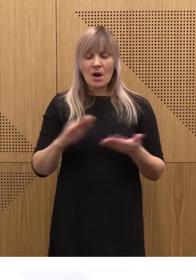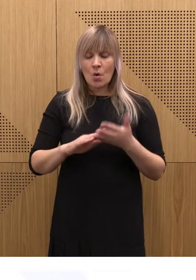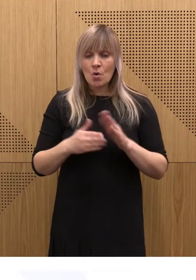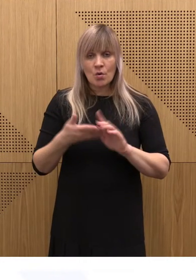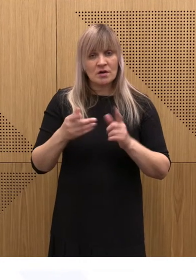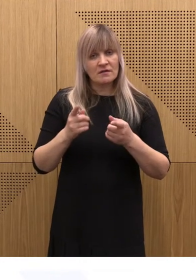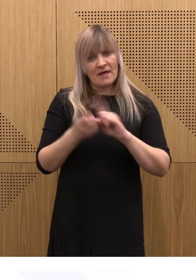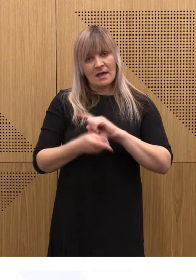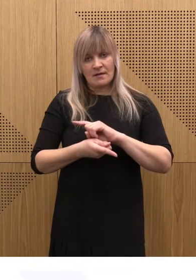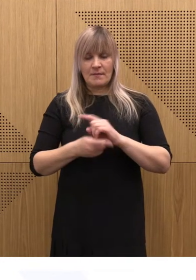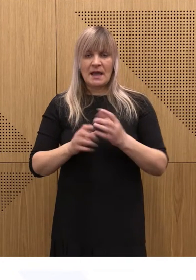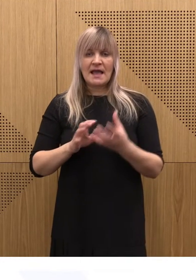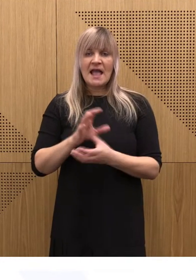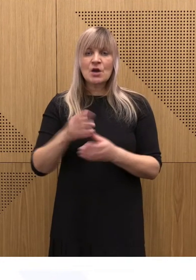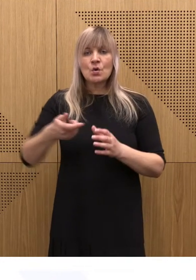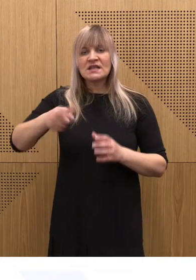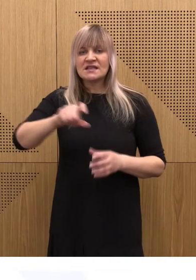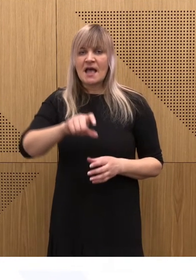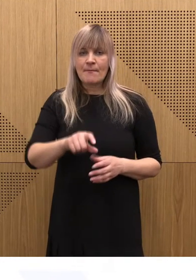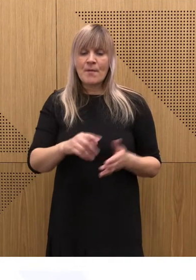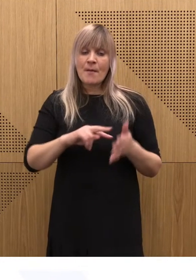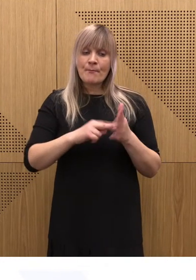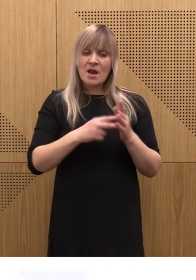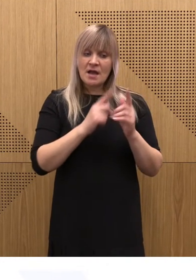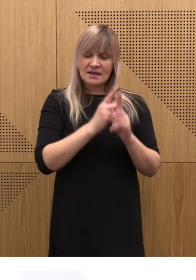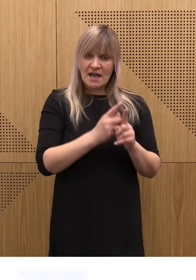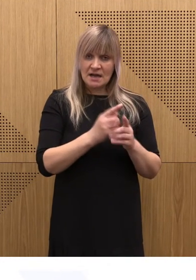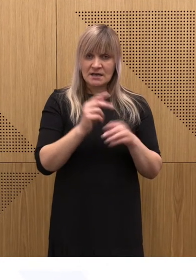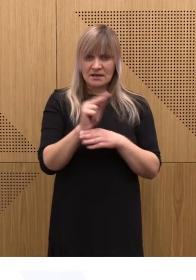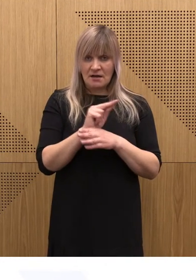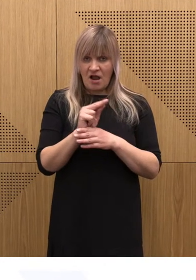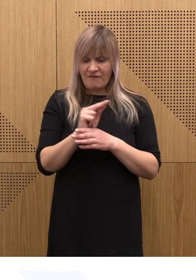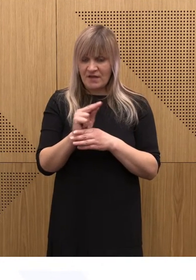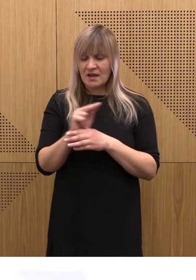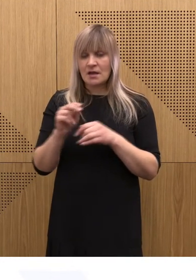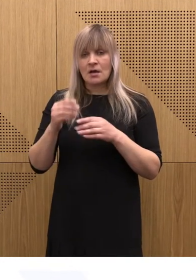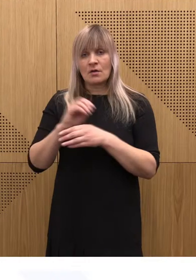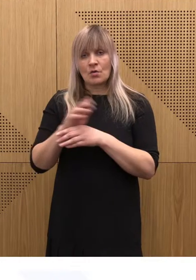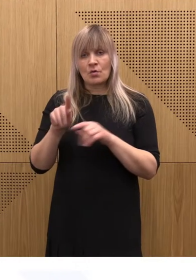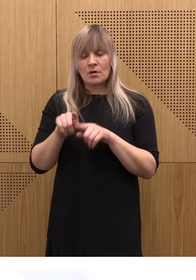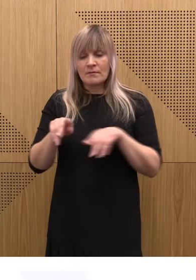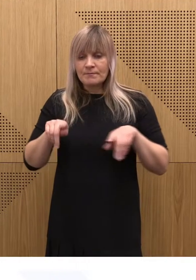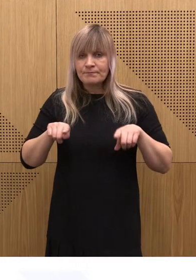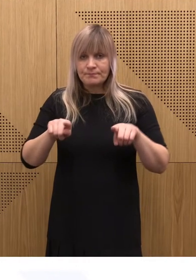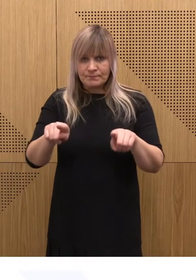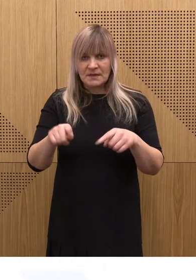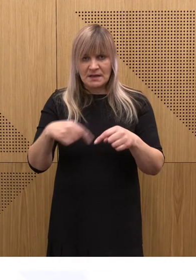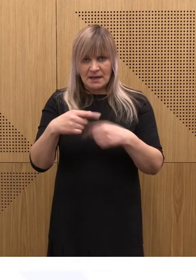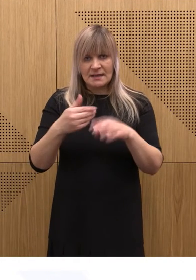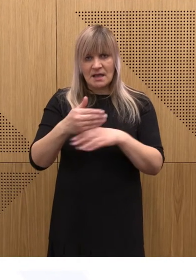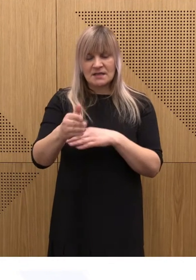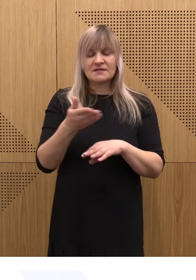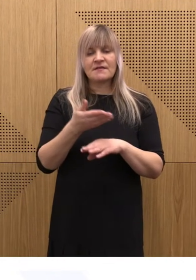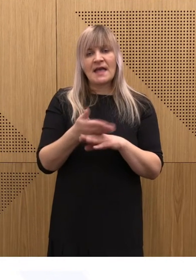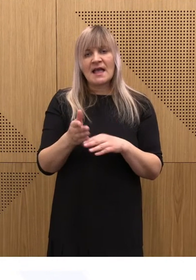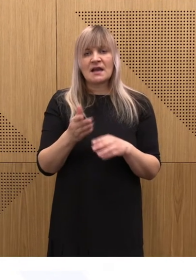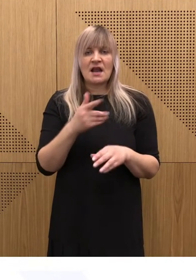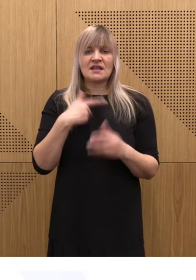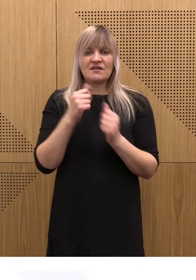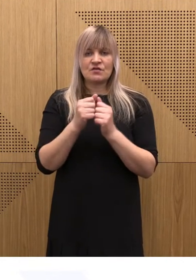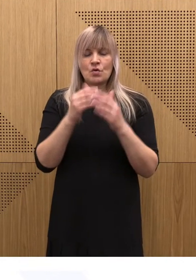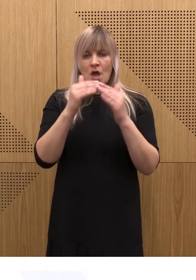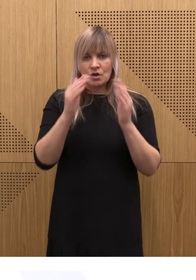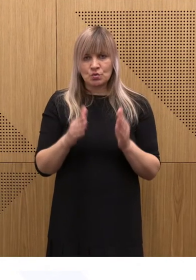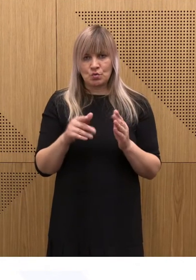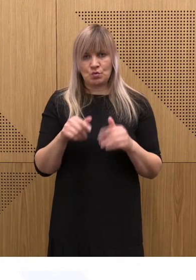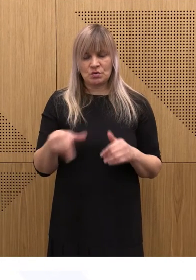kuna me ei ole pannud kinni plaanilist ravi, me soovime teha mõlemat korraga. Ehk pakkuda plaanilist ravi, pakkuda ka eratervishoiuasutustes inimeste ravivõimalusi ja